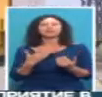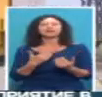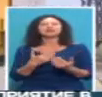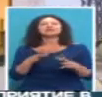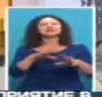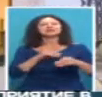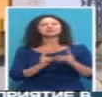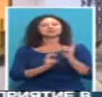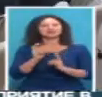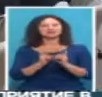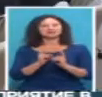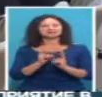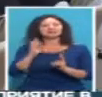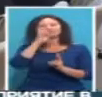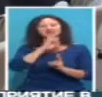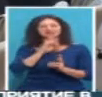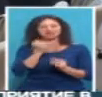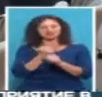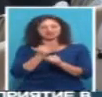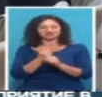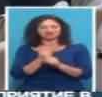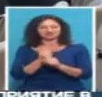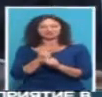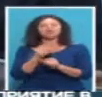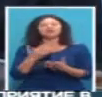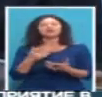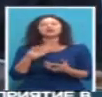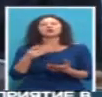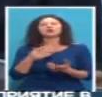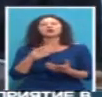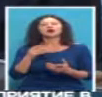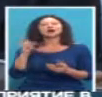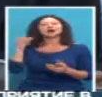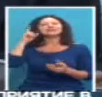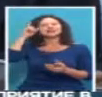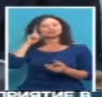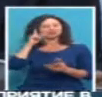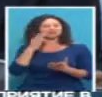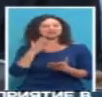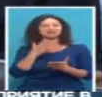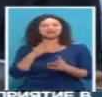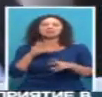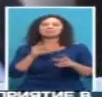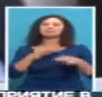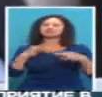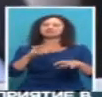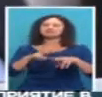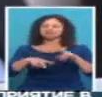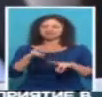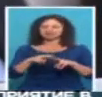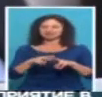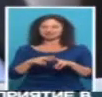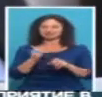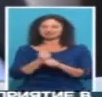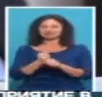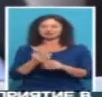предприятие в нефтегазовой отрасли. Канат Бузумбаев подтвердил слова коллеги. У Азербайджана развито нефтяное машиностроение, но вы знаете, что мы поддерживаем